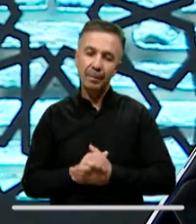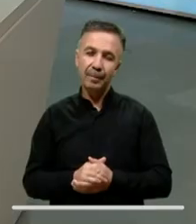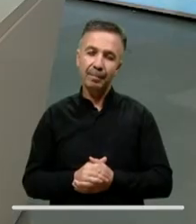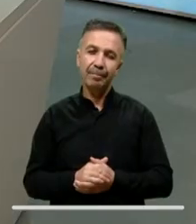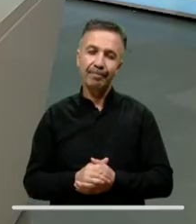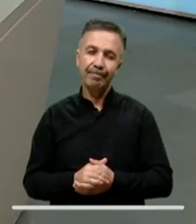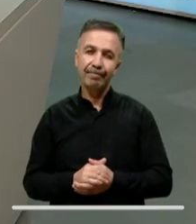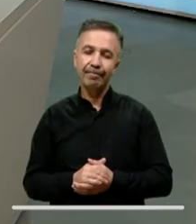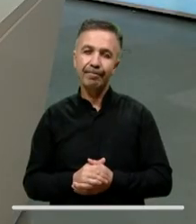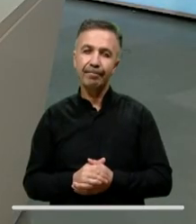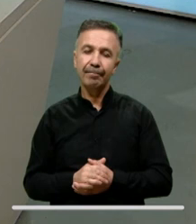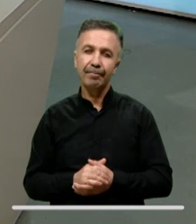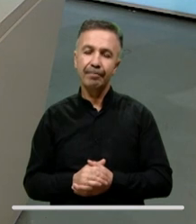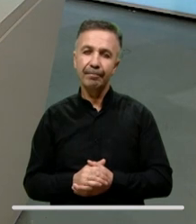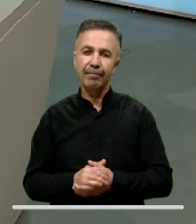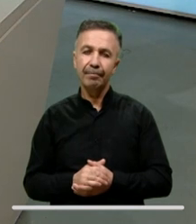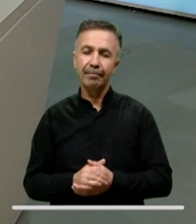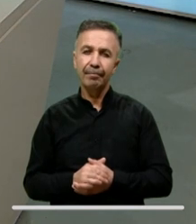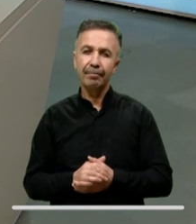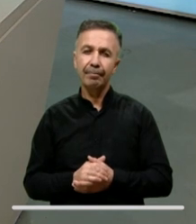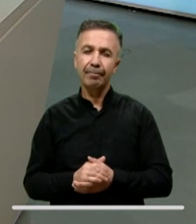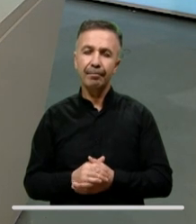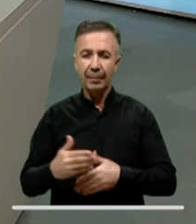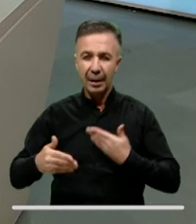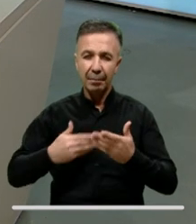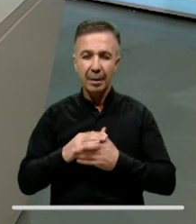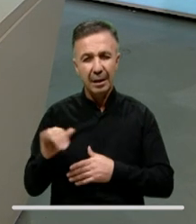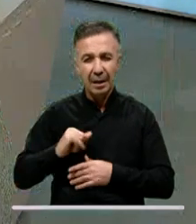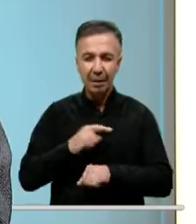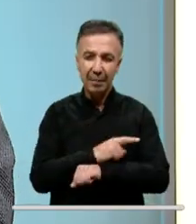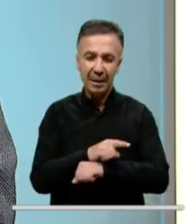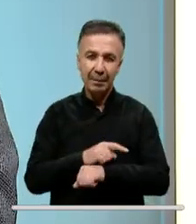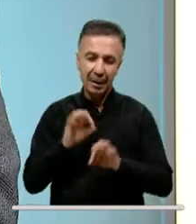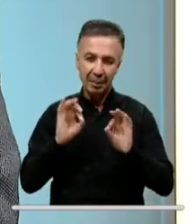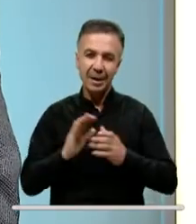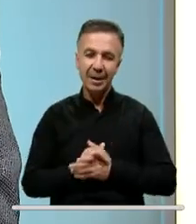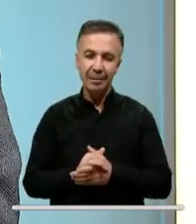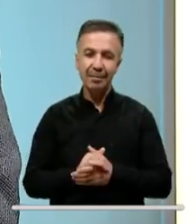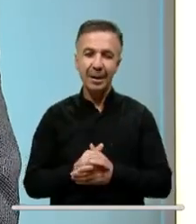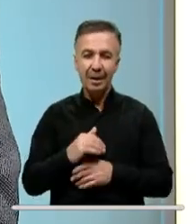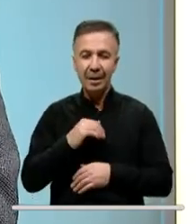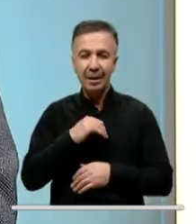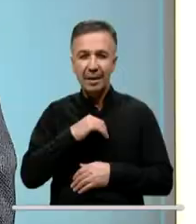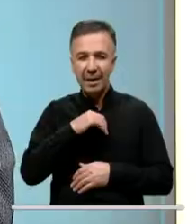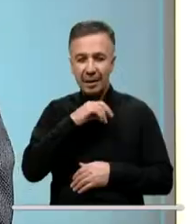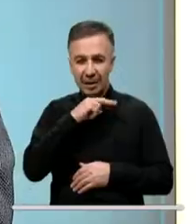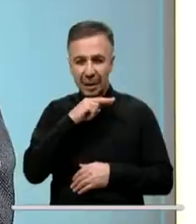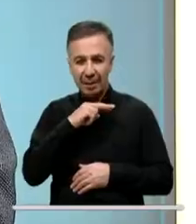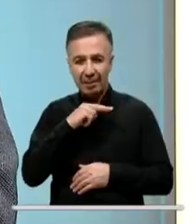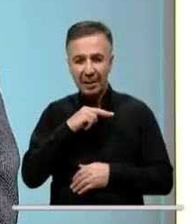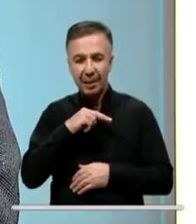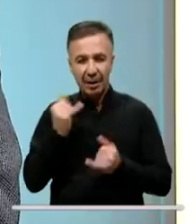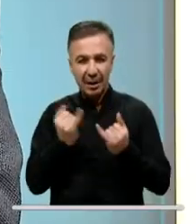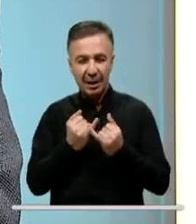de ben eklemek istiyorum müsaadenizle. Yakın bir zamanda başladı. Kamil kardeşim daha iyi bilir.